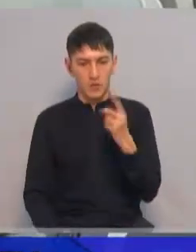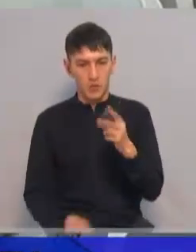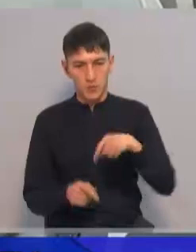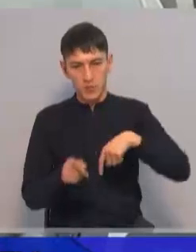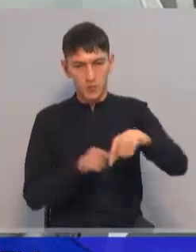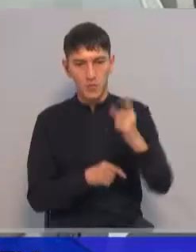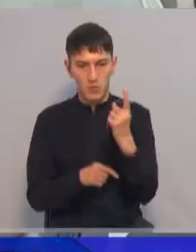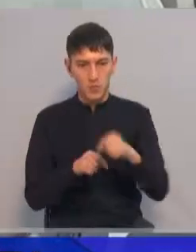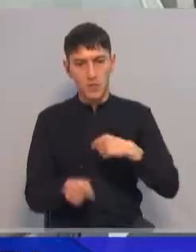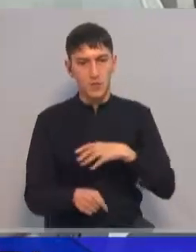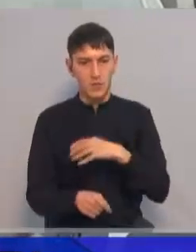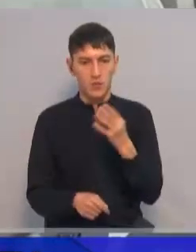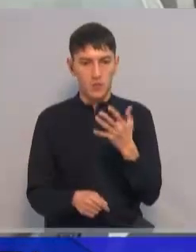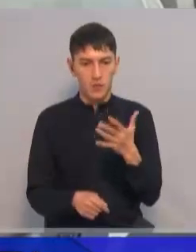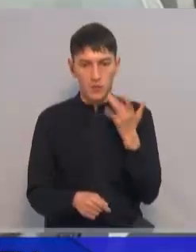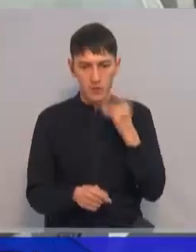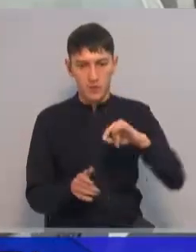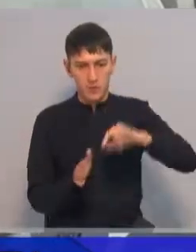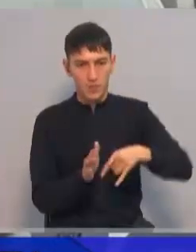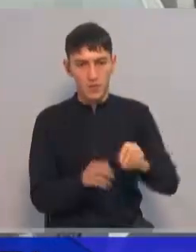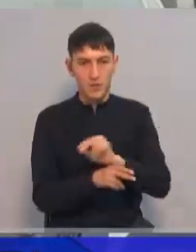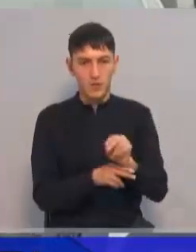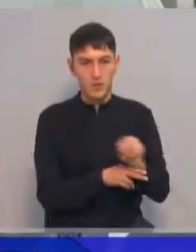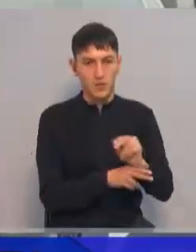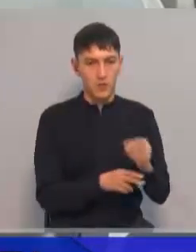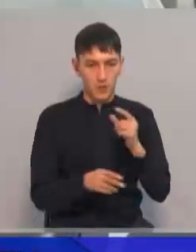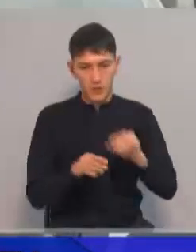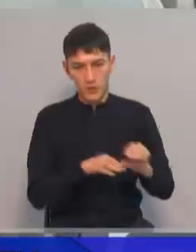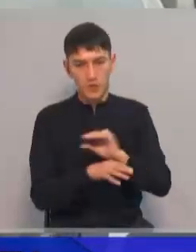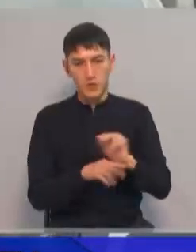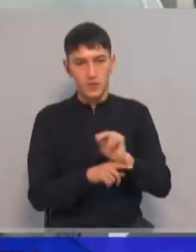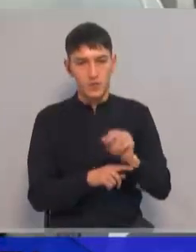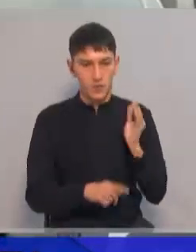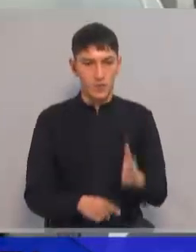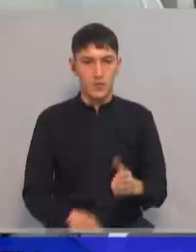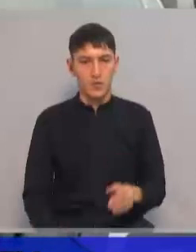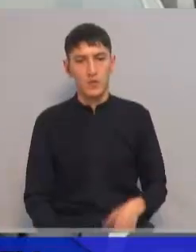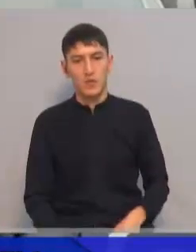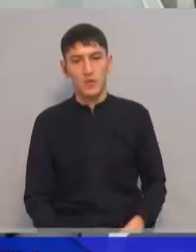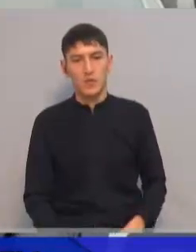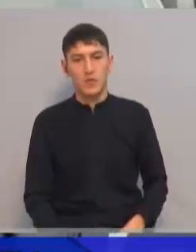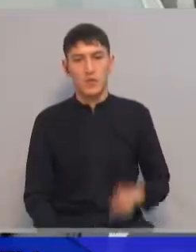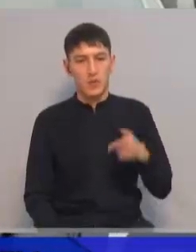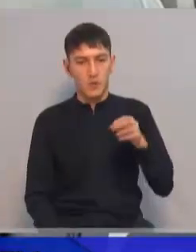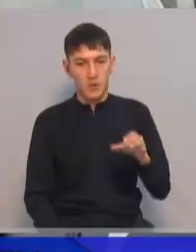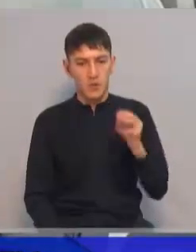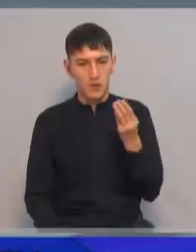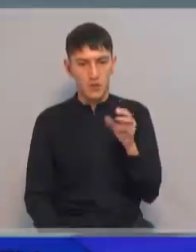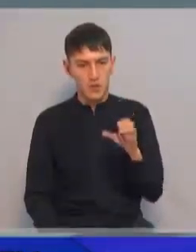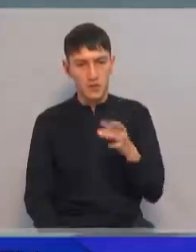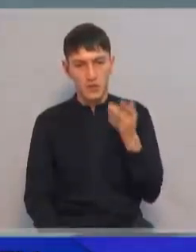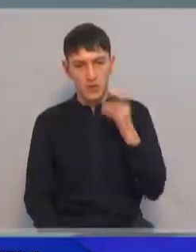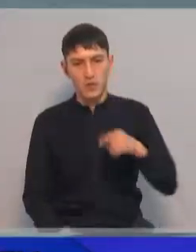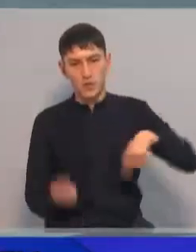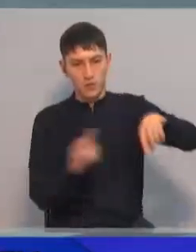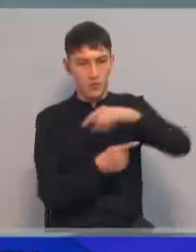оны 4-5 метрге ашып, оны 1 метрге неғып, паслойны жасап шығады. Мысалы ГПС, ШГПС, мысалы паслойынмен жасап шығады.